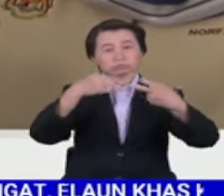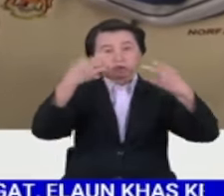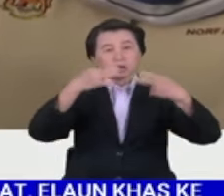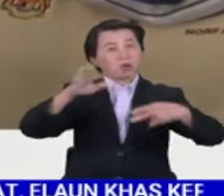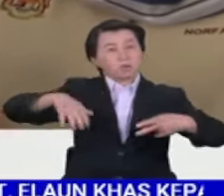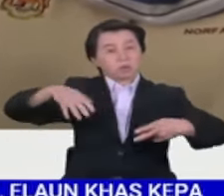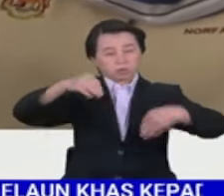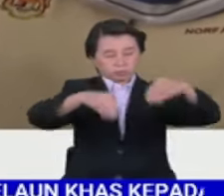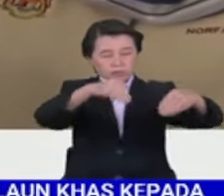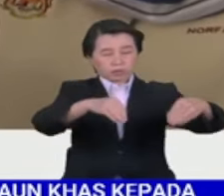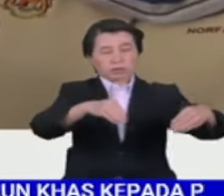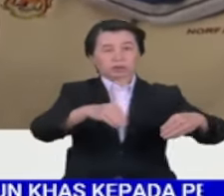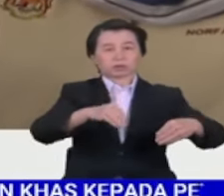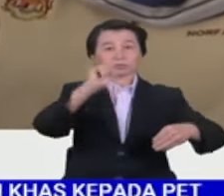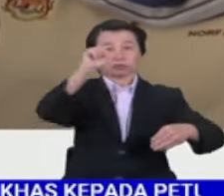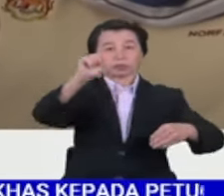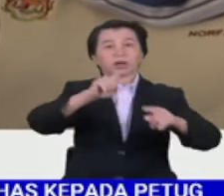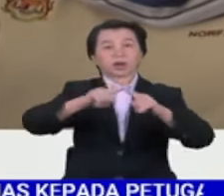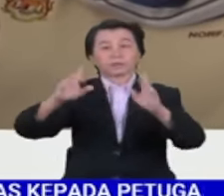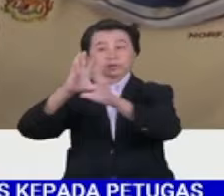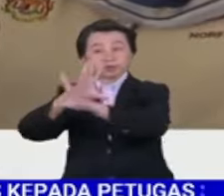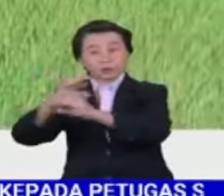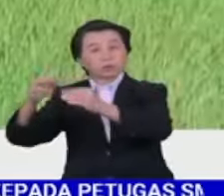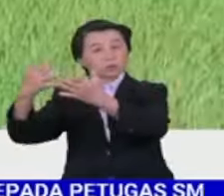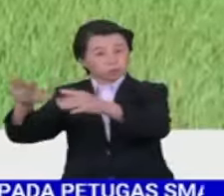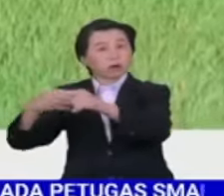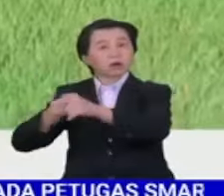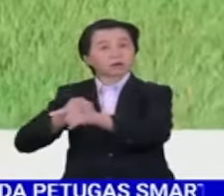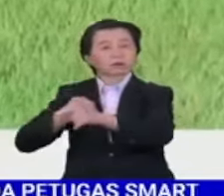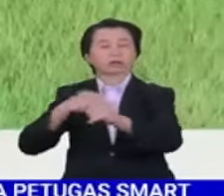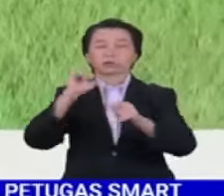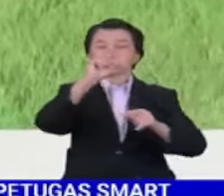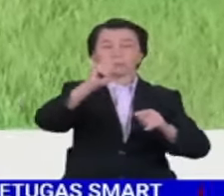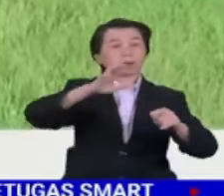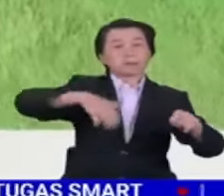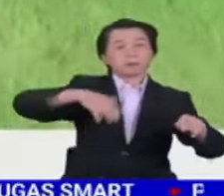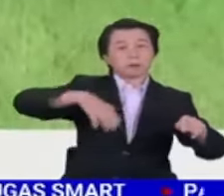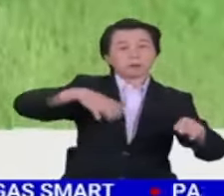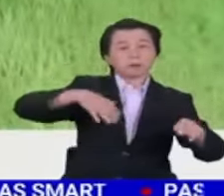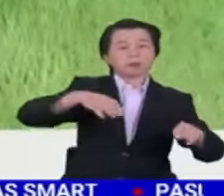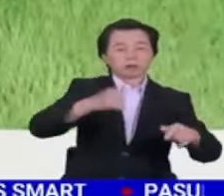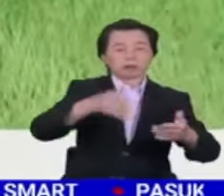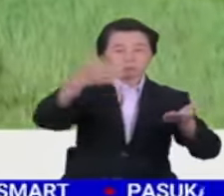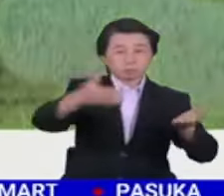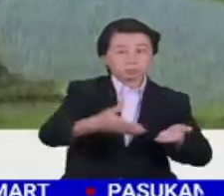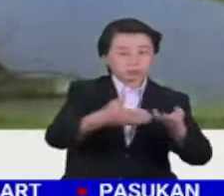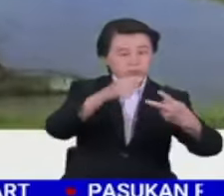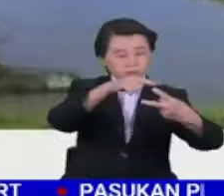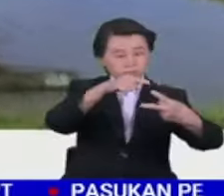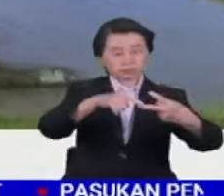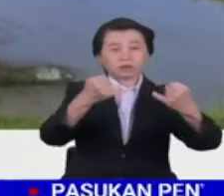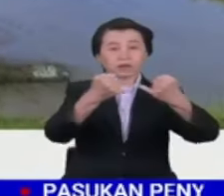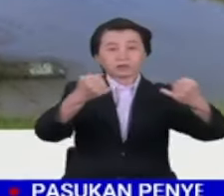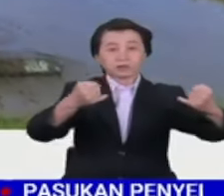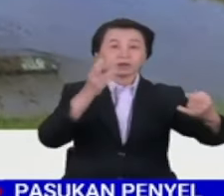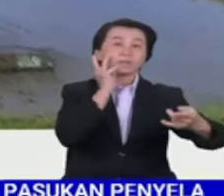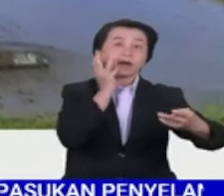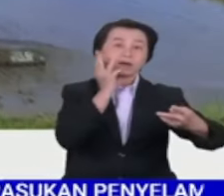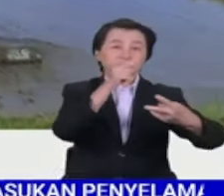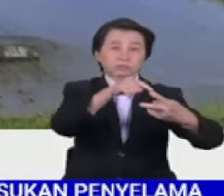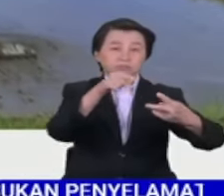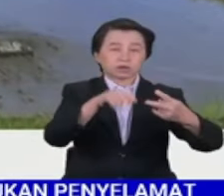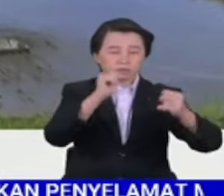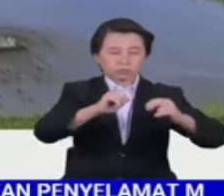tetapi starwak sudah benarkan so kita harap dengan pengenalandy yang baru ini kita dapat